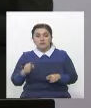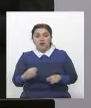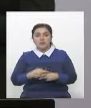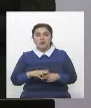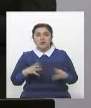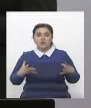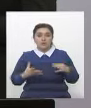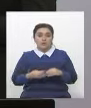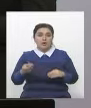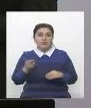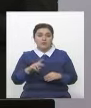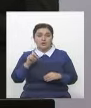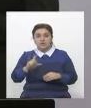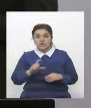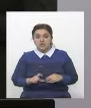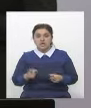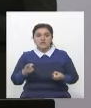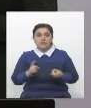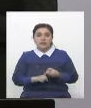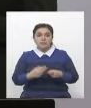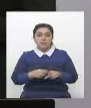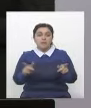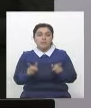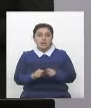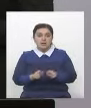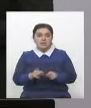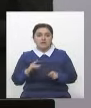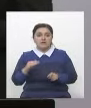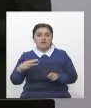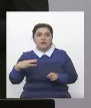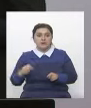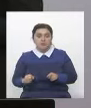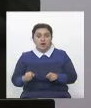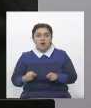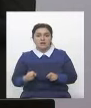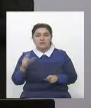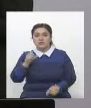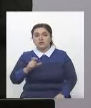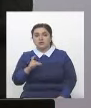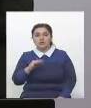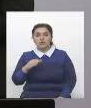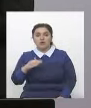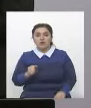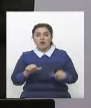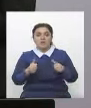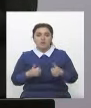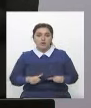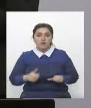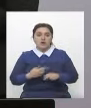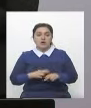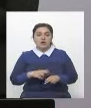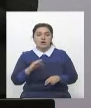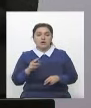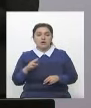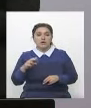А итоговое двустишье связано парной рифмовкой. Строфы имеют форму